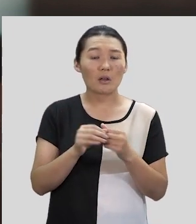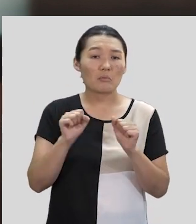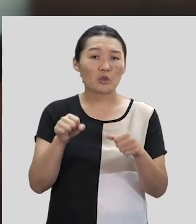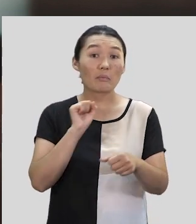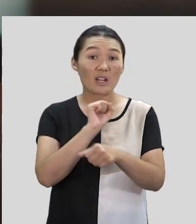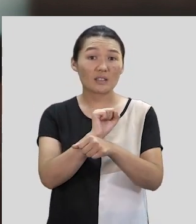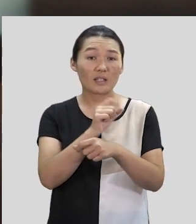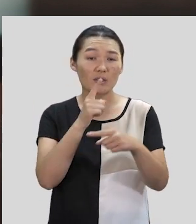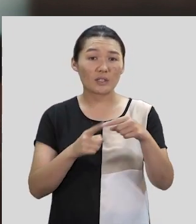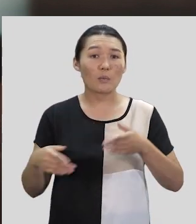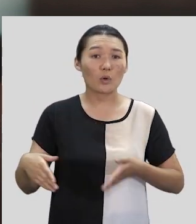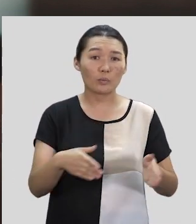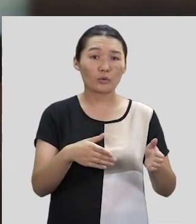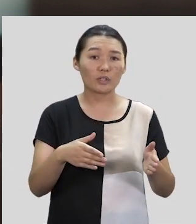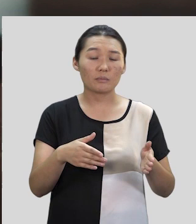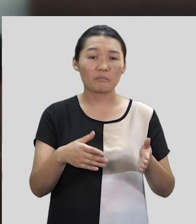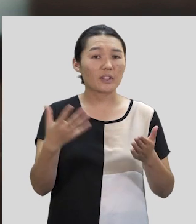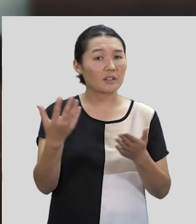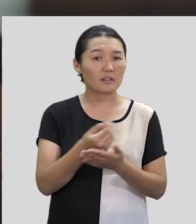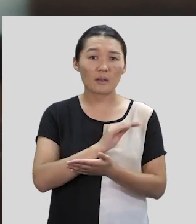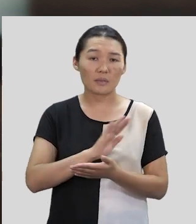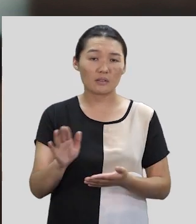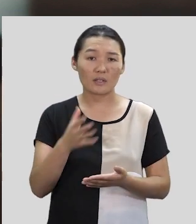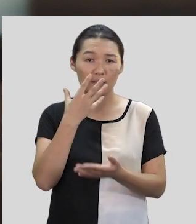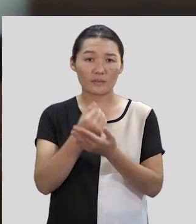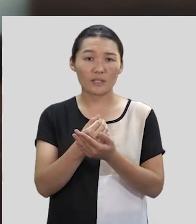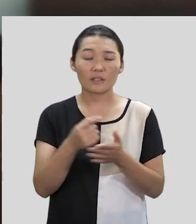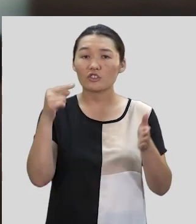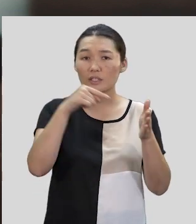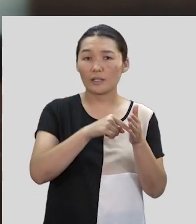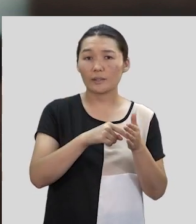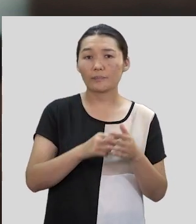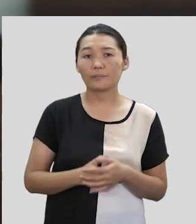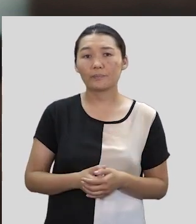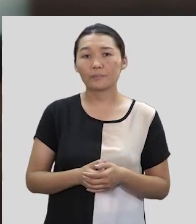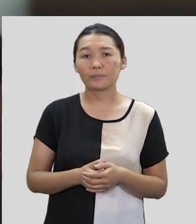и не добиться своих целей и задач и